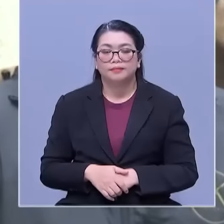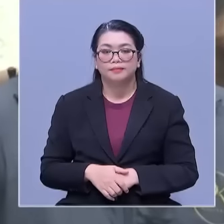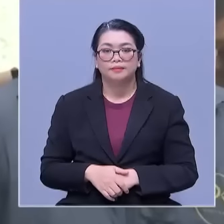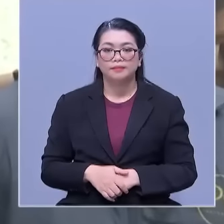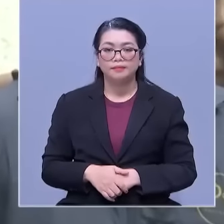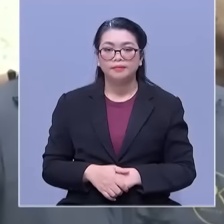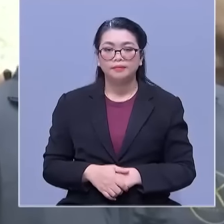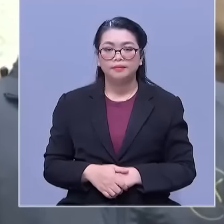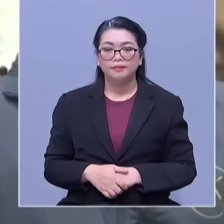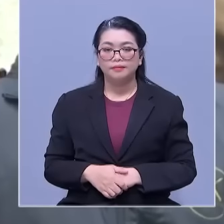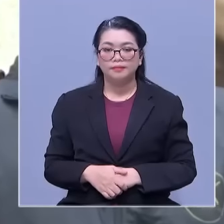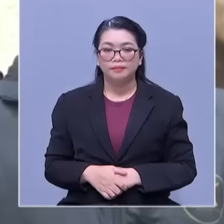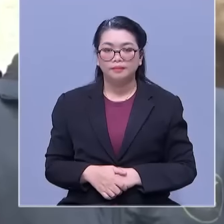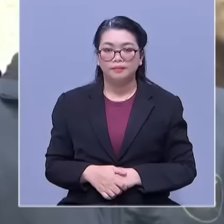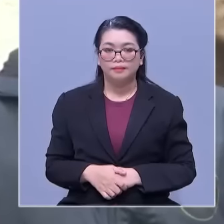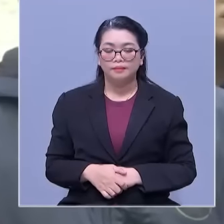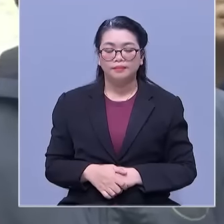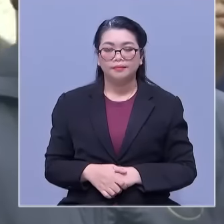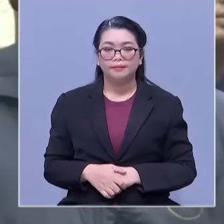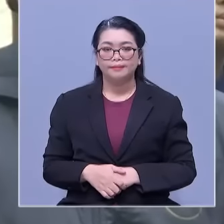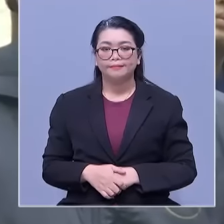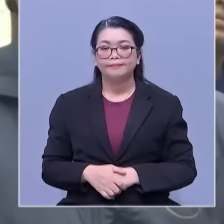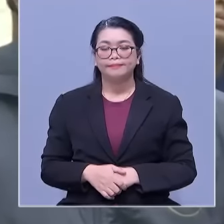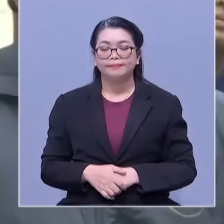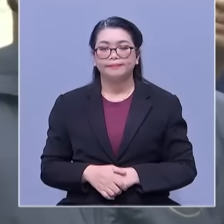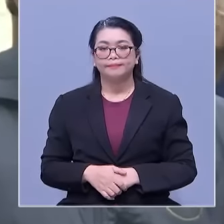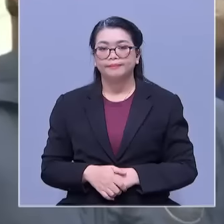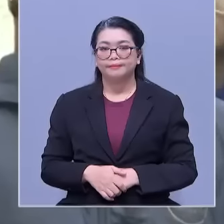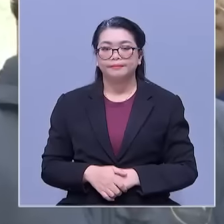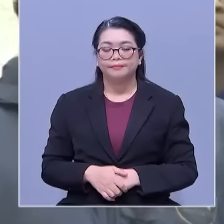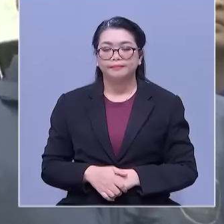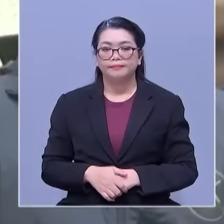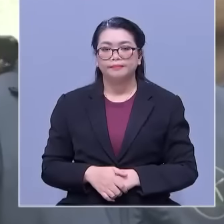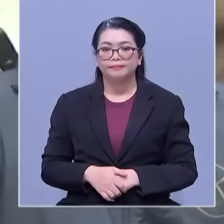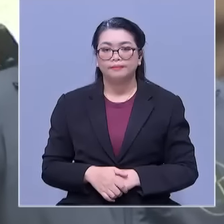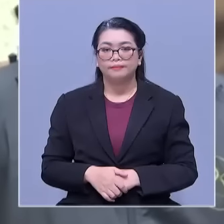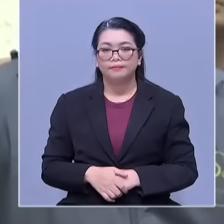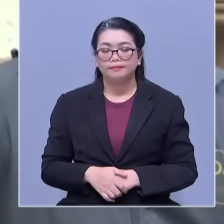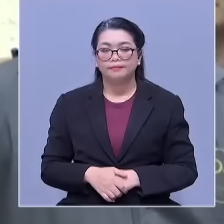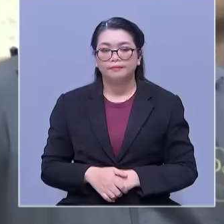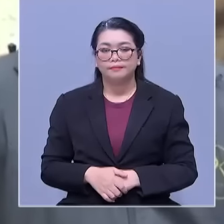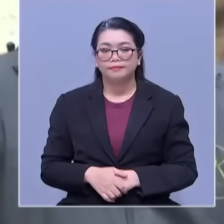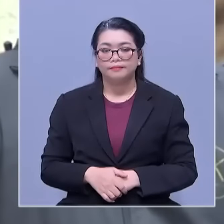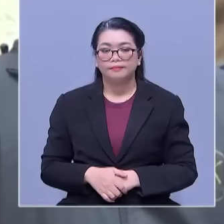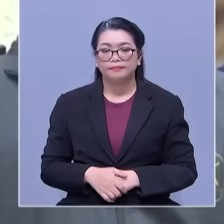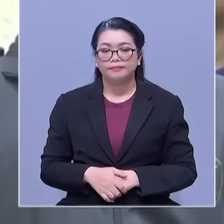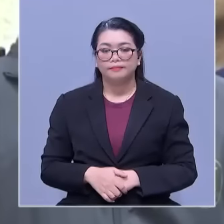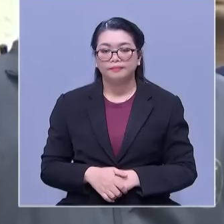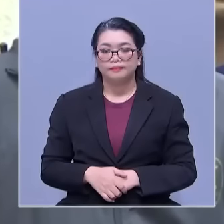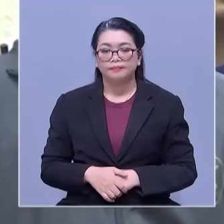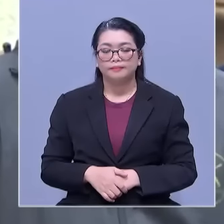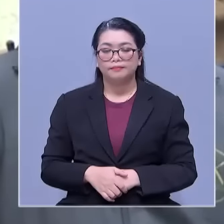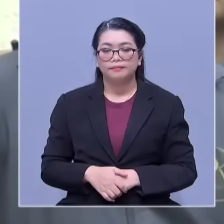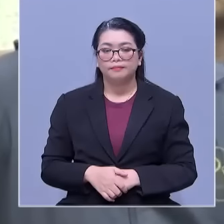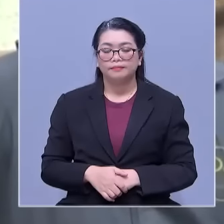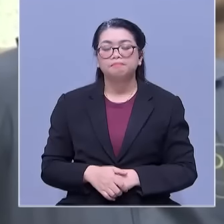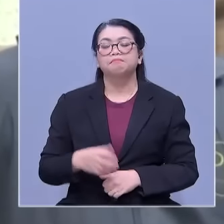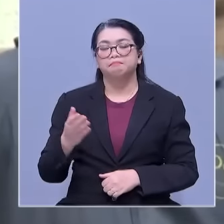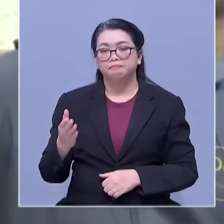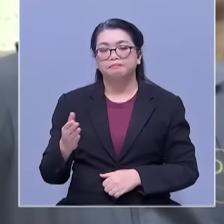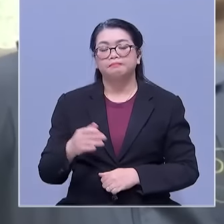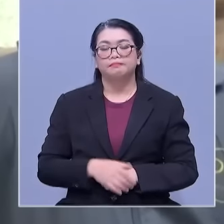ผู้หมดเรียบร้อยครับ แล้วไอ้ที่โยนไม้โยนปืน พวกไม้พวกปืนก็ไล่เก็บ เนี่ย